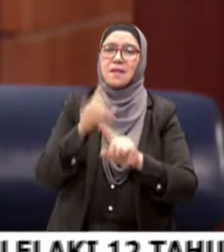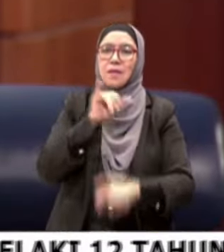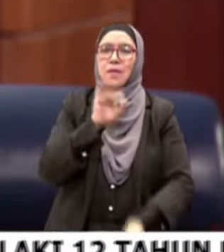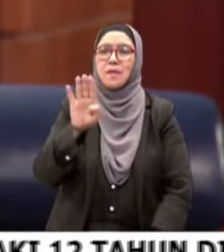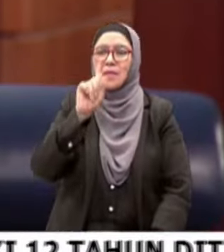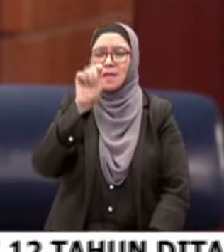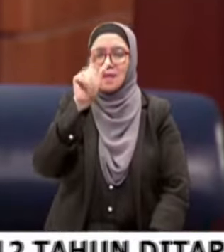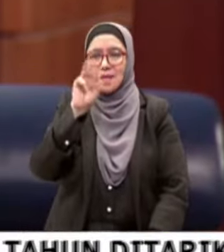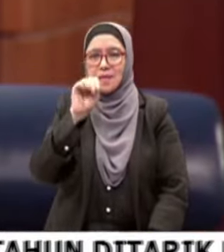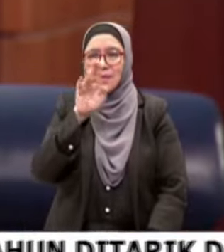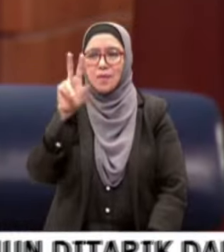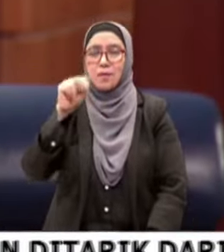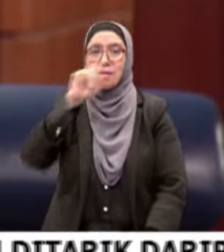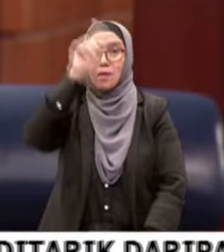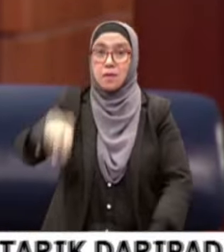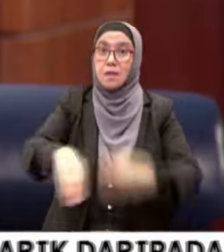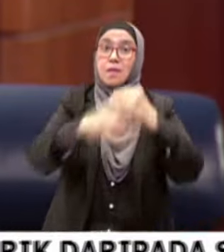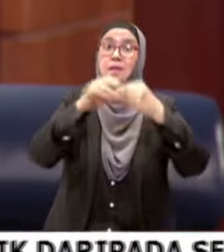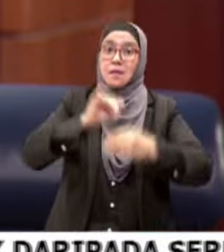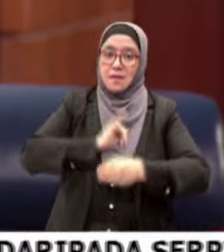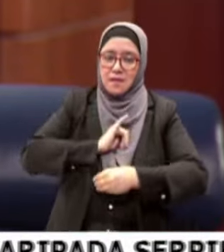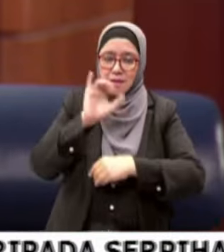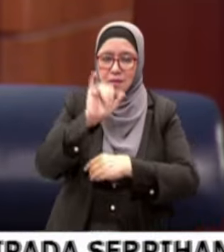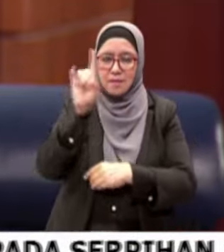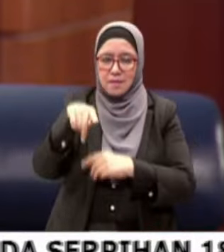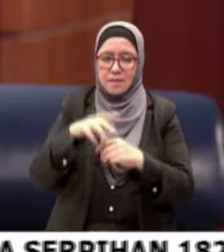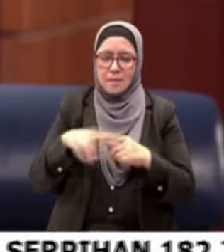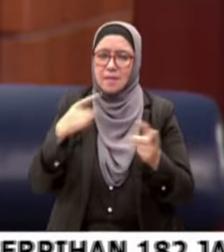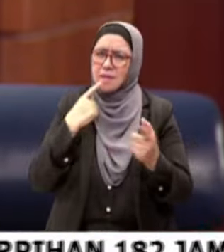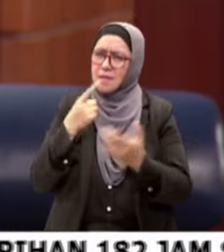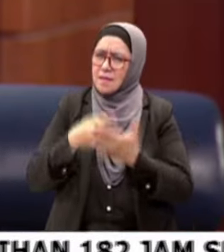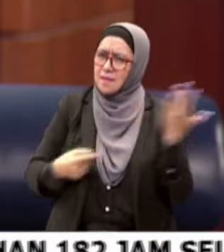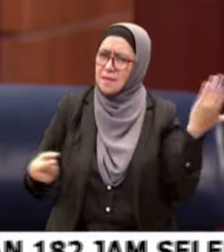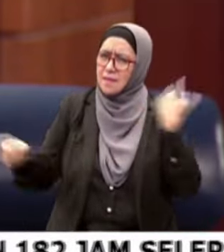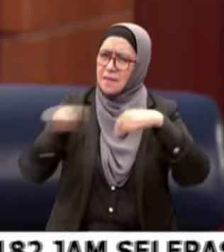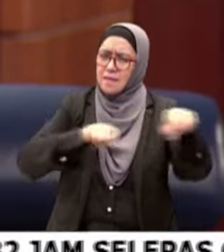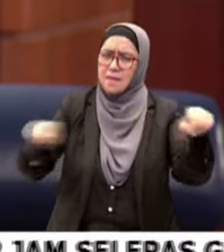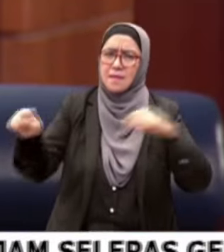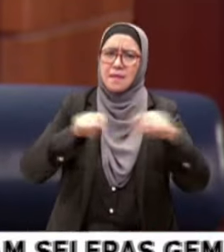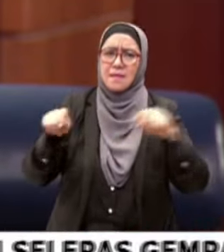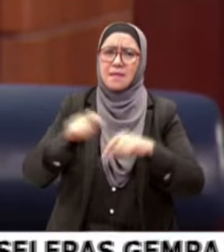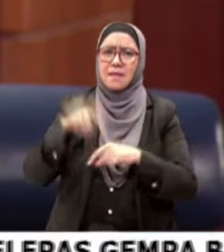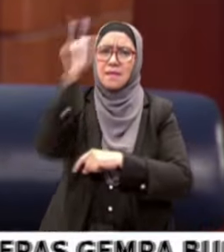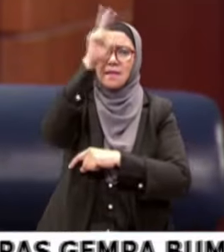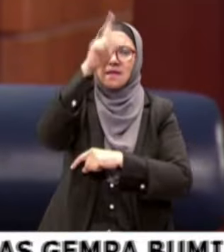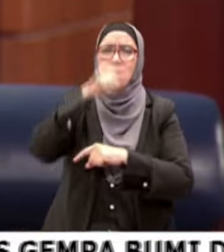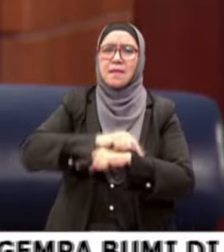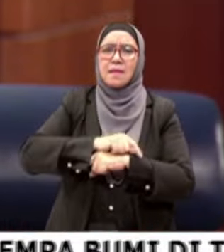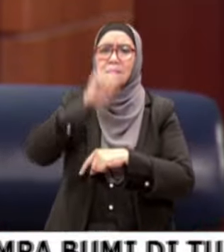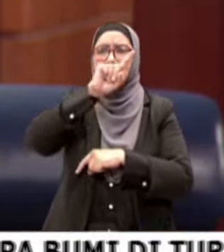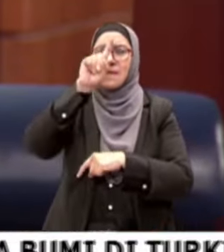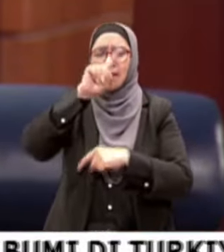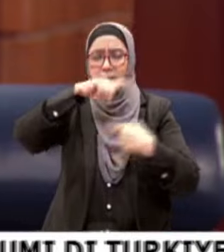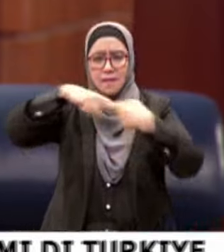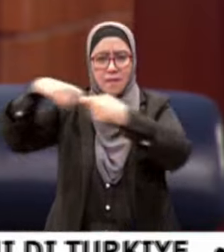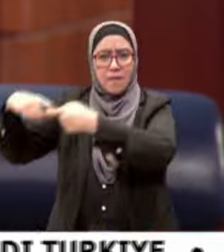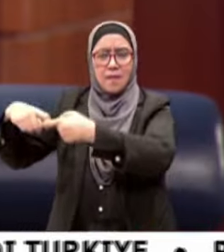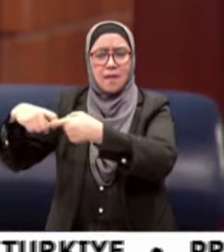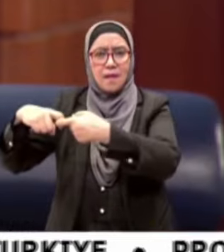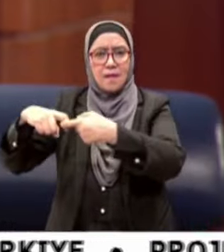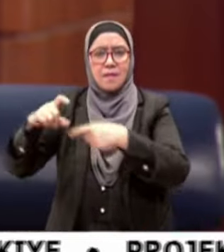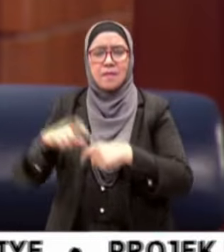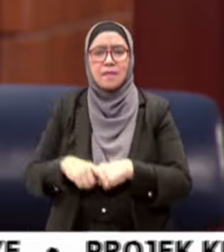di petuah Apakah tindakan susulan kerajaan berhubung cadangan penggumpalan undang-undang berkaitan